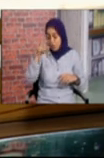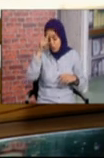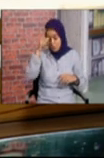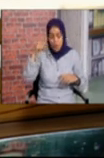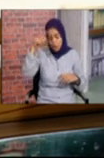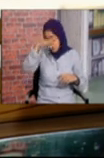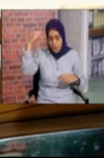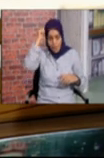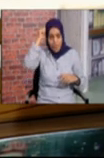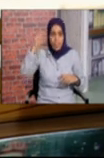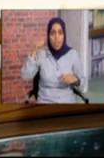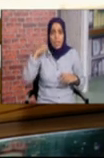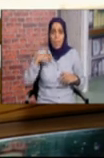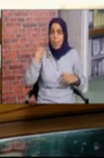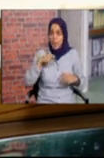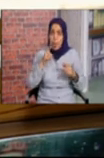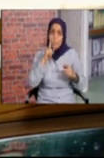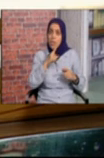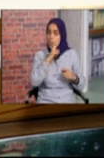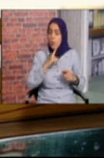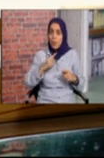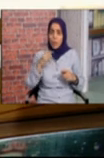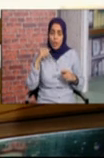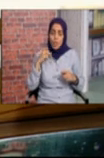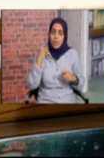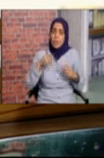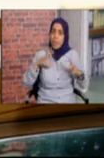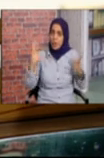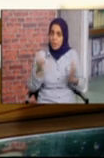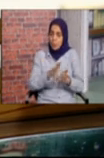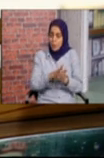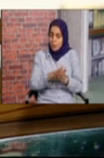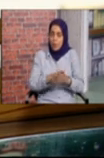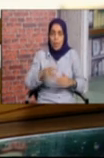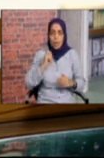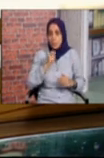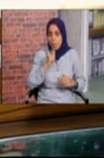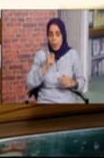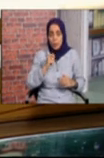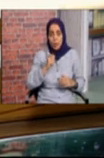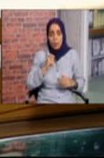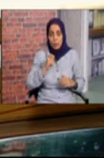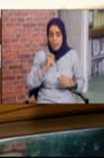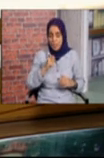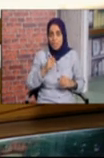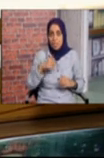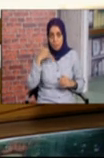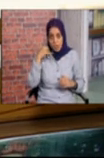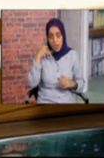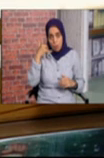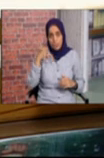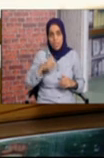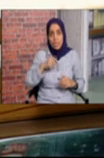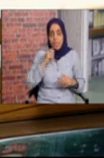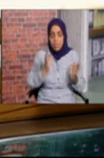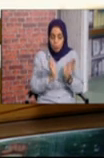سوهاج، الدقهليه، المنوفيه، بني سويف والسويس. حول هذا الموضوع معنا اتصال تليفوني مع الاستاذ محمد مختار المتحدث الرسمي باسم صندوق